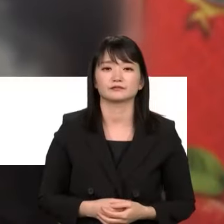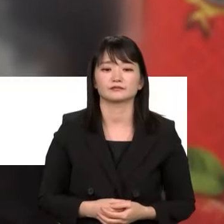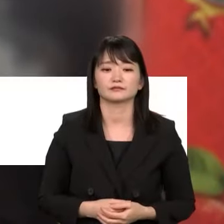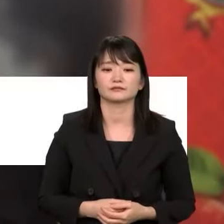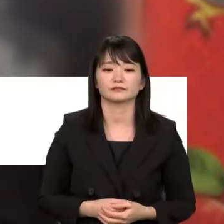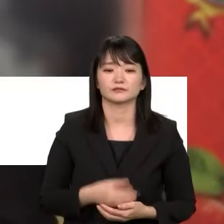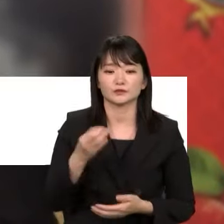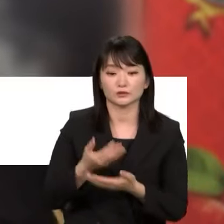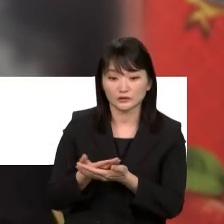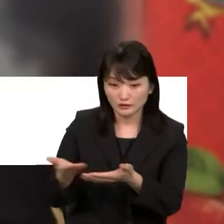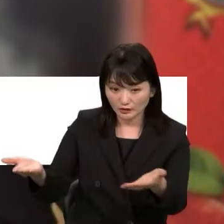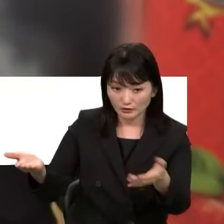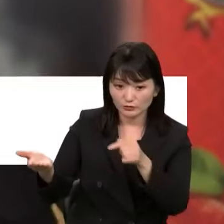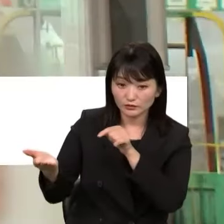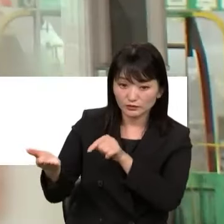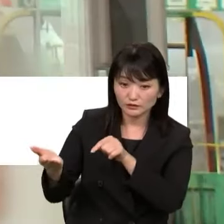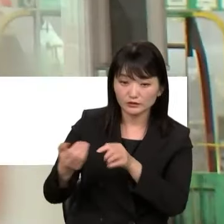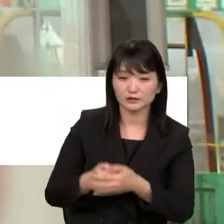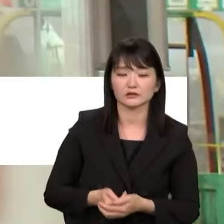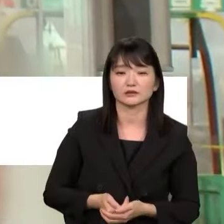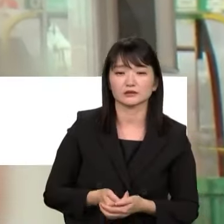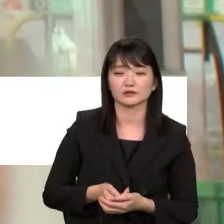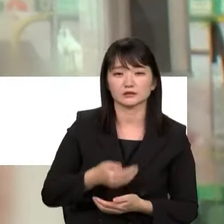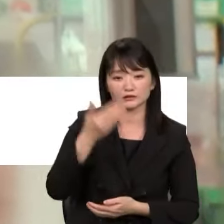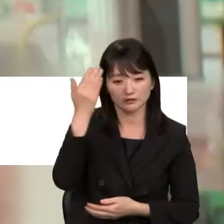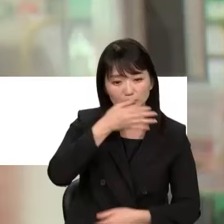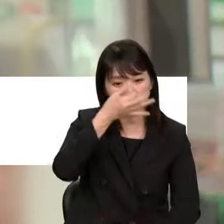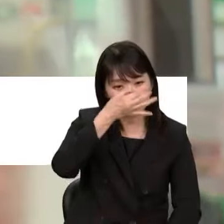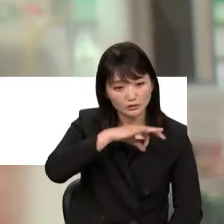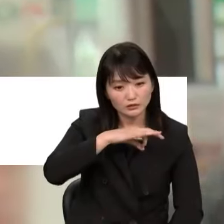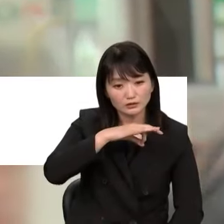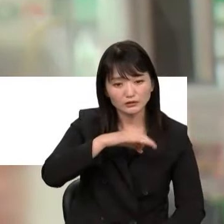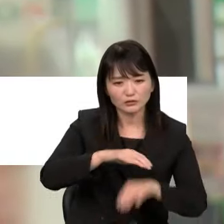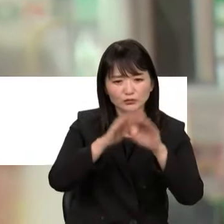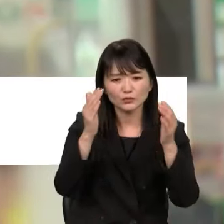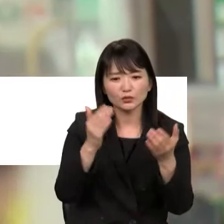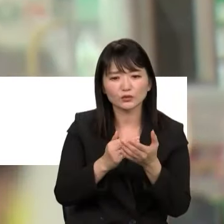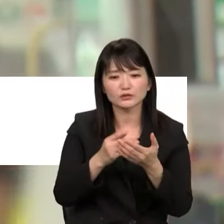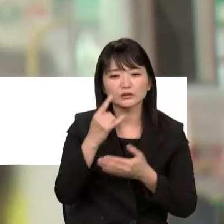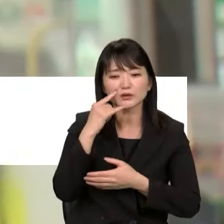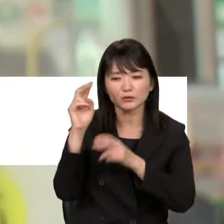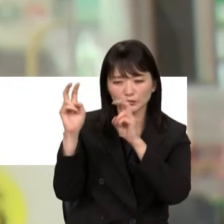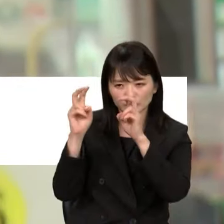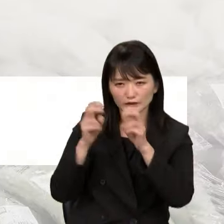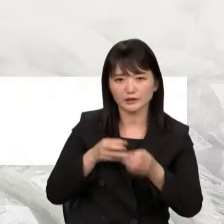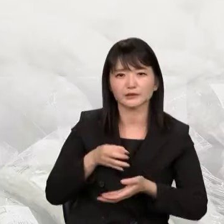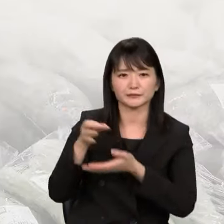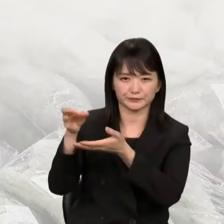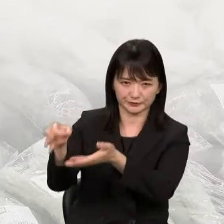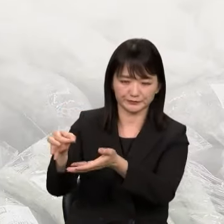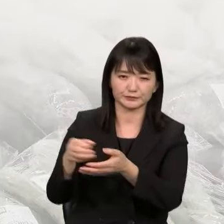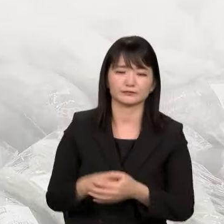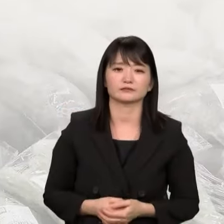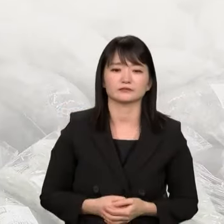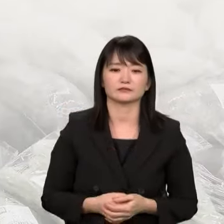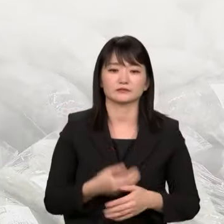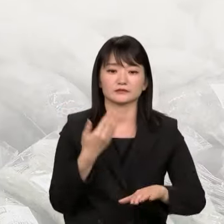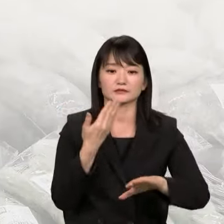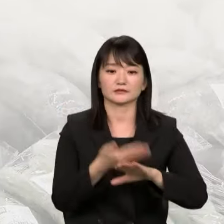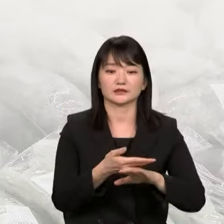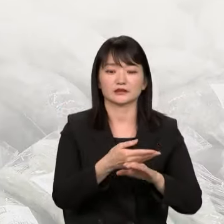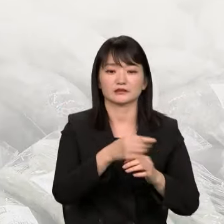배당으로 나눠줬다는 얘기잖아요. 단기 순이익은 거의 전액이 매년 모기업으로 지급되었다. 또 다른